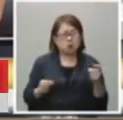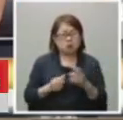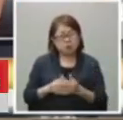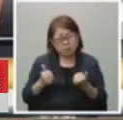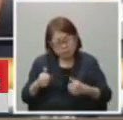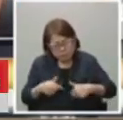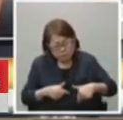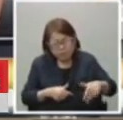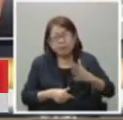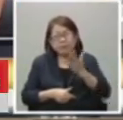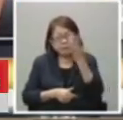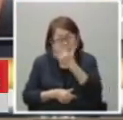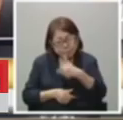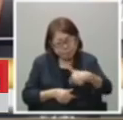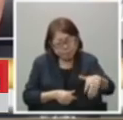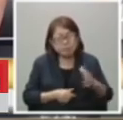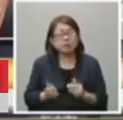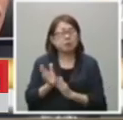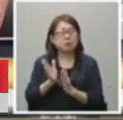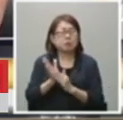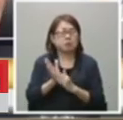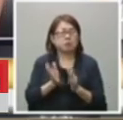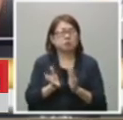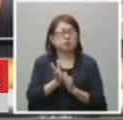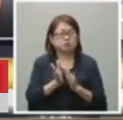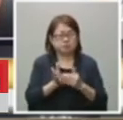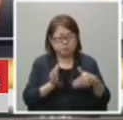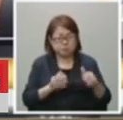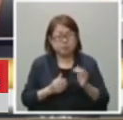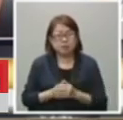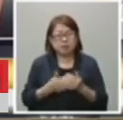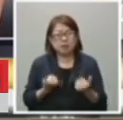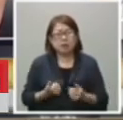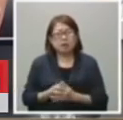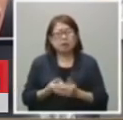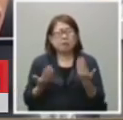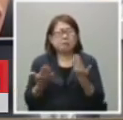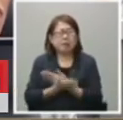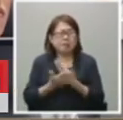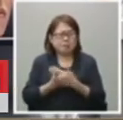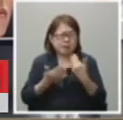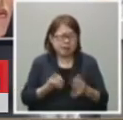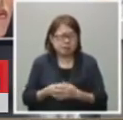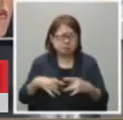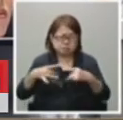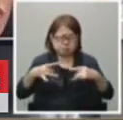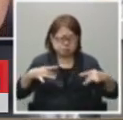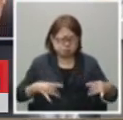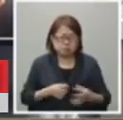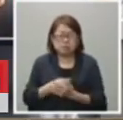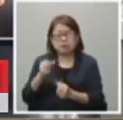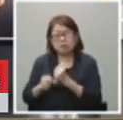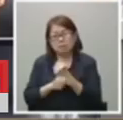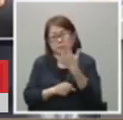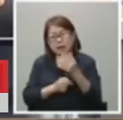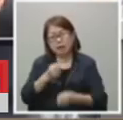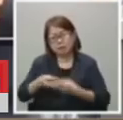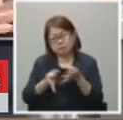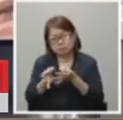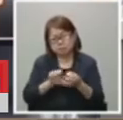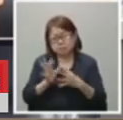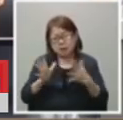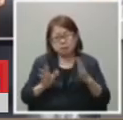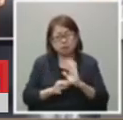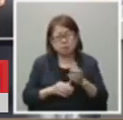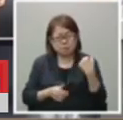สวยๆงามๆเนี่ยนะครับคนปรบมือให้ทั้งประเทศแกนมันบิดเบี้ยวหมดครับตามระบอบประชาธิปไตย5ปีไม่ต้องอภิปรายเยอะหลายท่